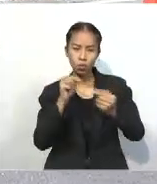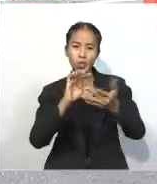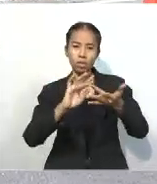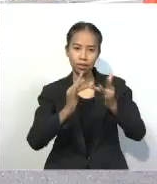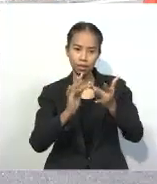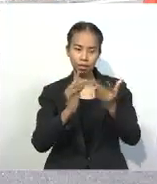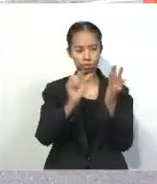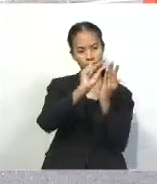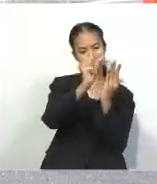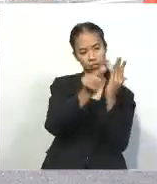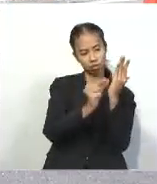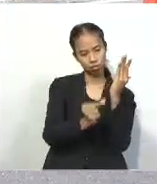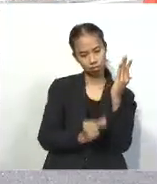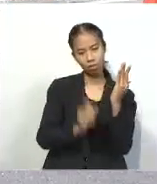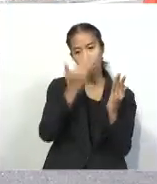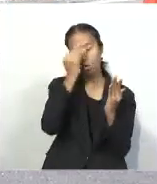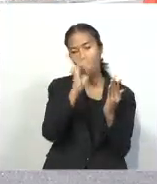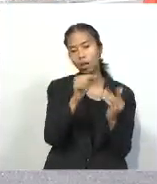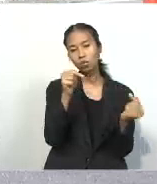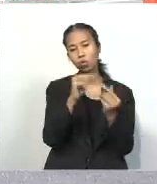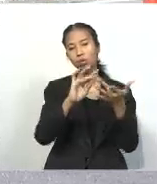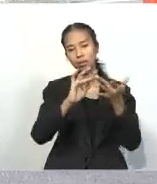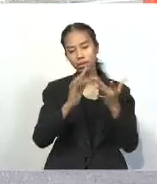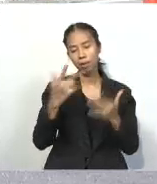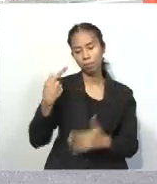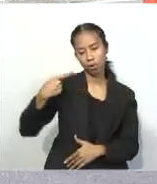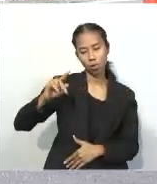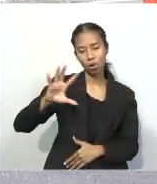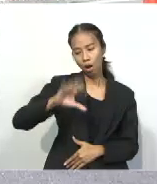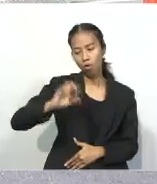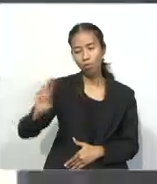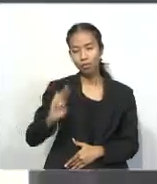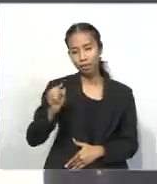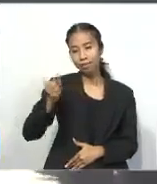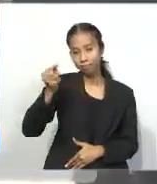ในพื้นที่ชายขอบค่ะเพื่อให้นำอินเทอร์เน็ตนะคะไปใช้ประโยชน์ได้อย่างแท้จริงค่ะ